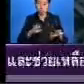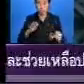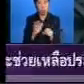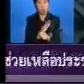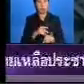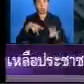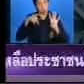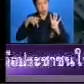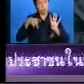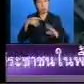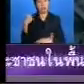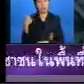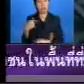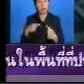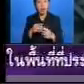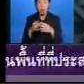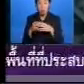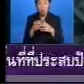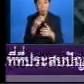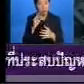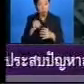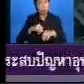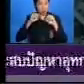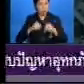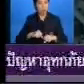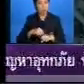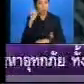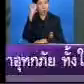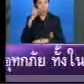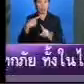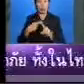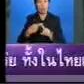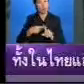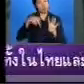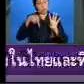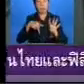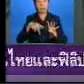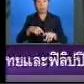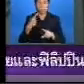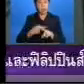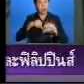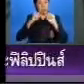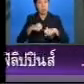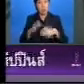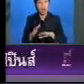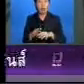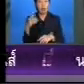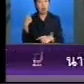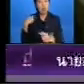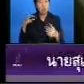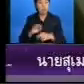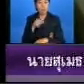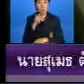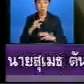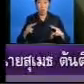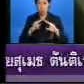คันซึ่งที่ประชุมครม.เห็นชอบนะครับเช่ารถเมย์ NGV 4,000 คันไปที่เรียบร้อยแล้วนะฮะอย่างไรก็ตามนะครับที่ประชุมมันได้มีการให้กระทรวงคมนา